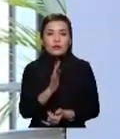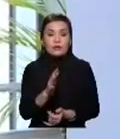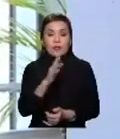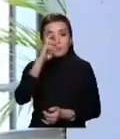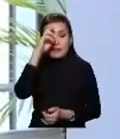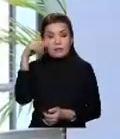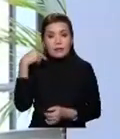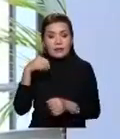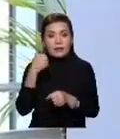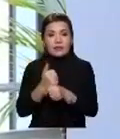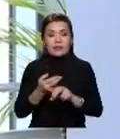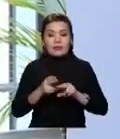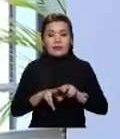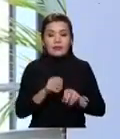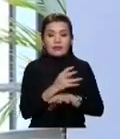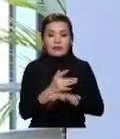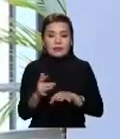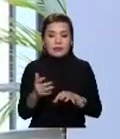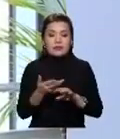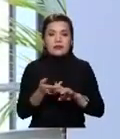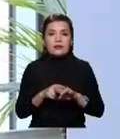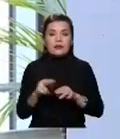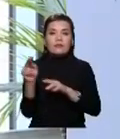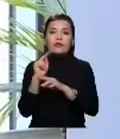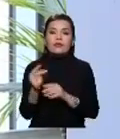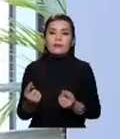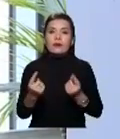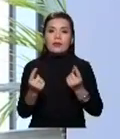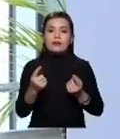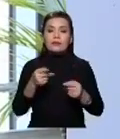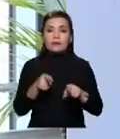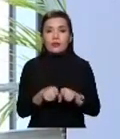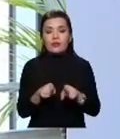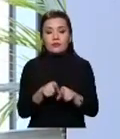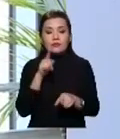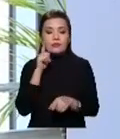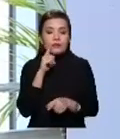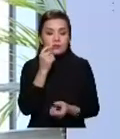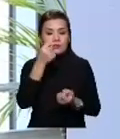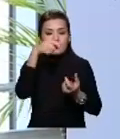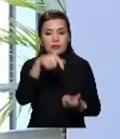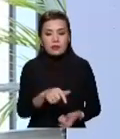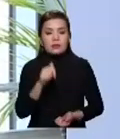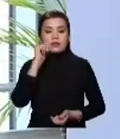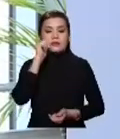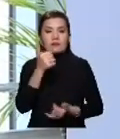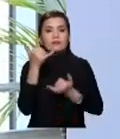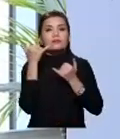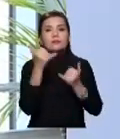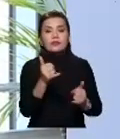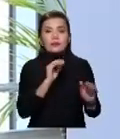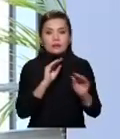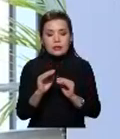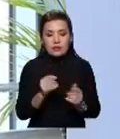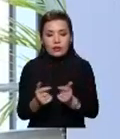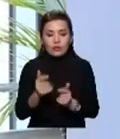жылдары жүргізіп жатқан ауқымды реформаларда осындай жастарымыздың ертең үшін жасалып отыр.